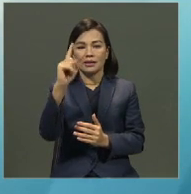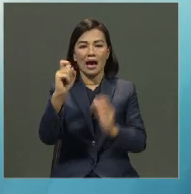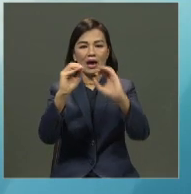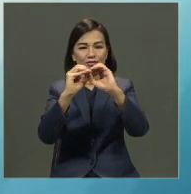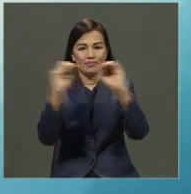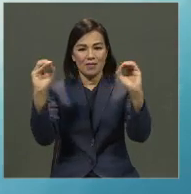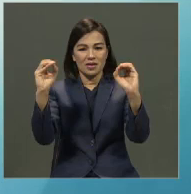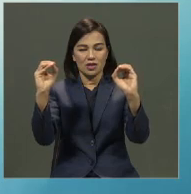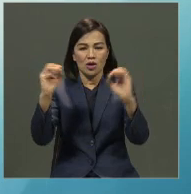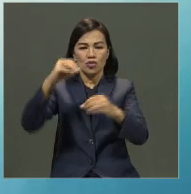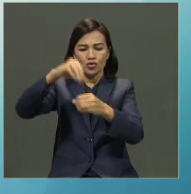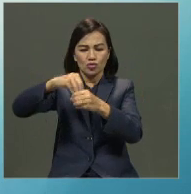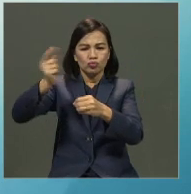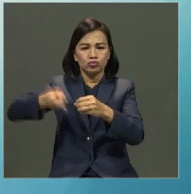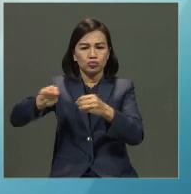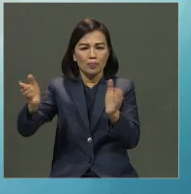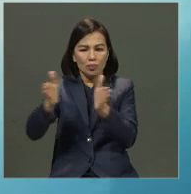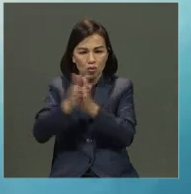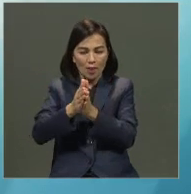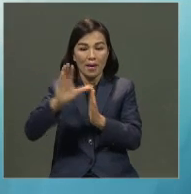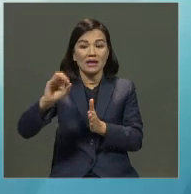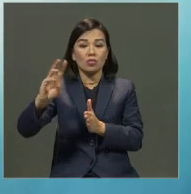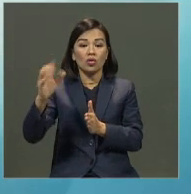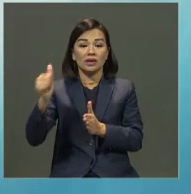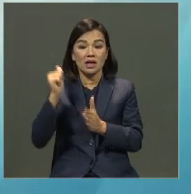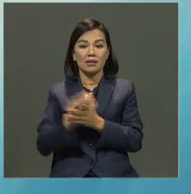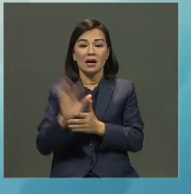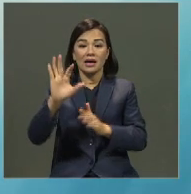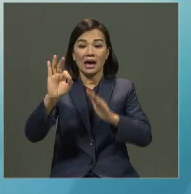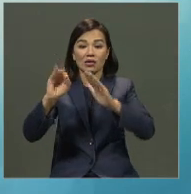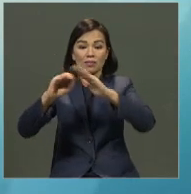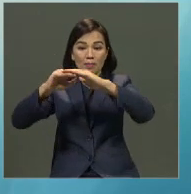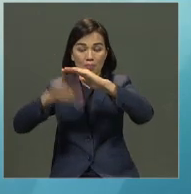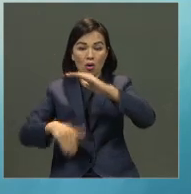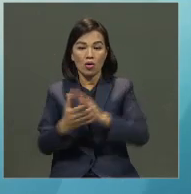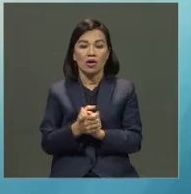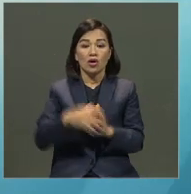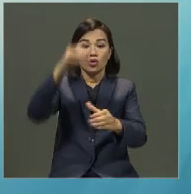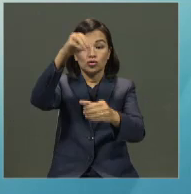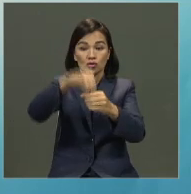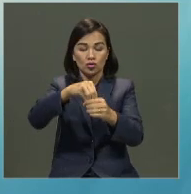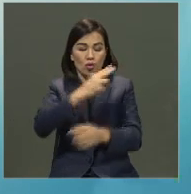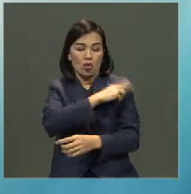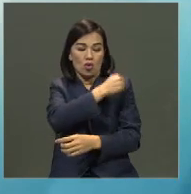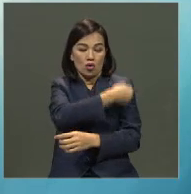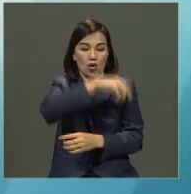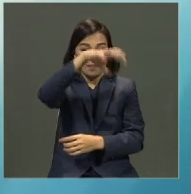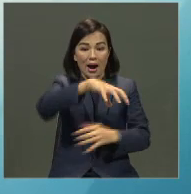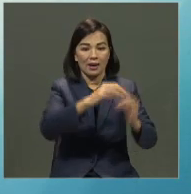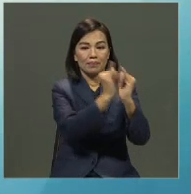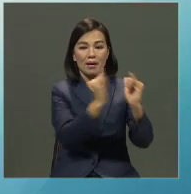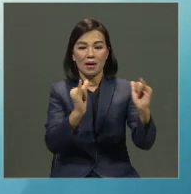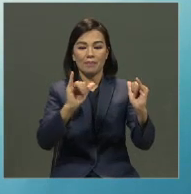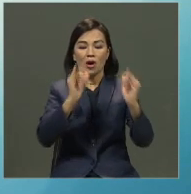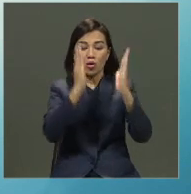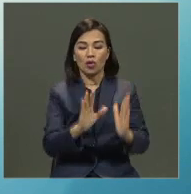รายนะครับแล้วก็วันนี้ก็ข่าวดีไม่มีเสียชีวิตเพิ่มยังอยู่ที่56แล้วก็ต่ำกว่า 90ลงมาแล้วนะครับเพื่อรักษาอยู่ในโรงพยาบาล84